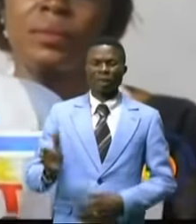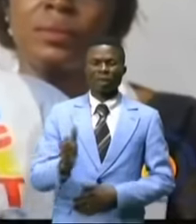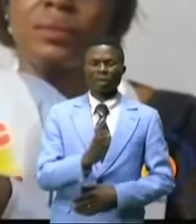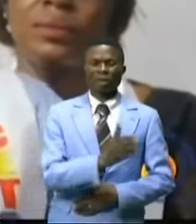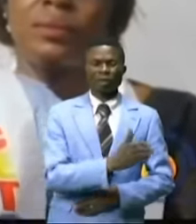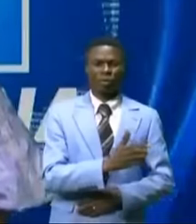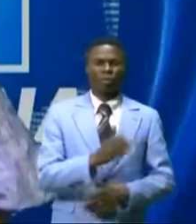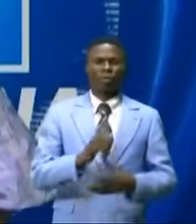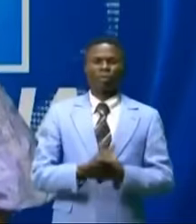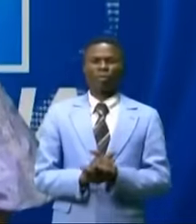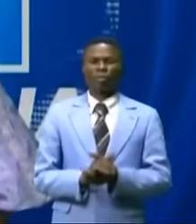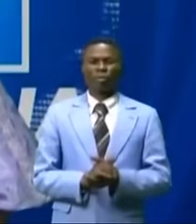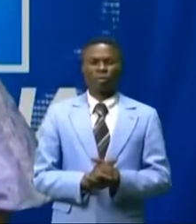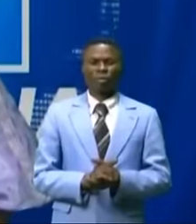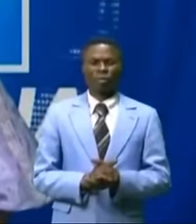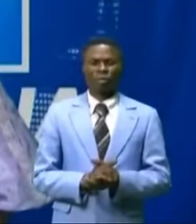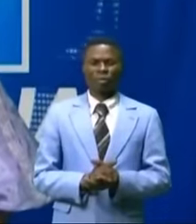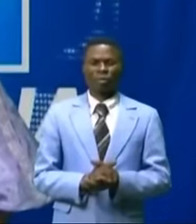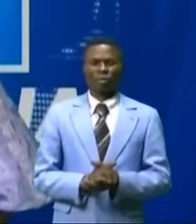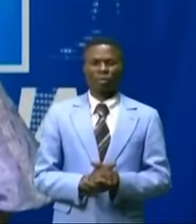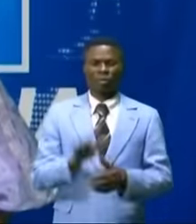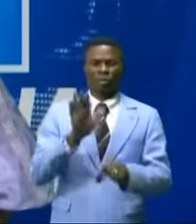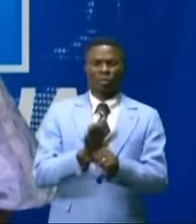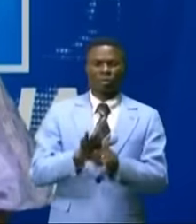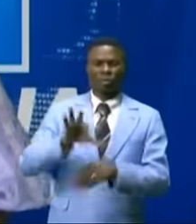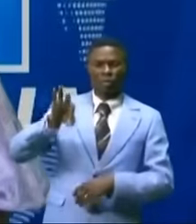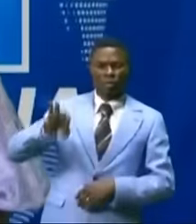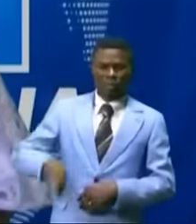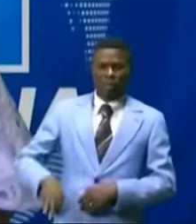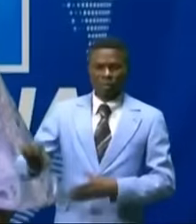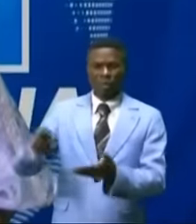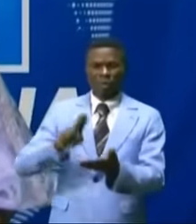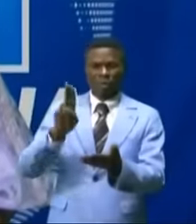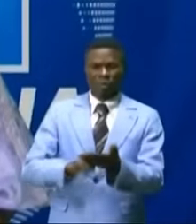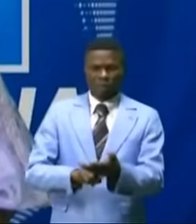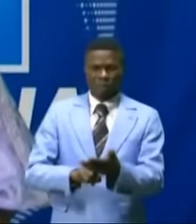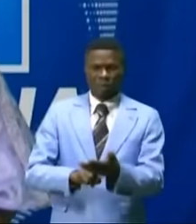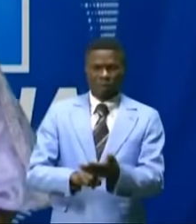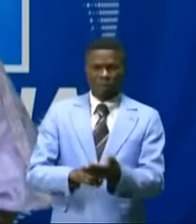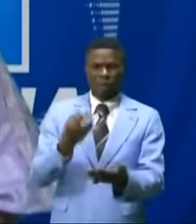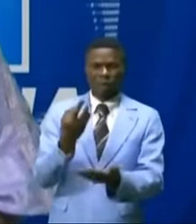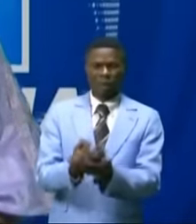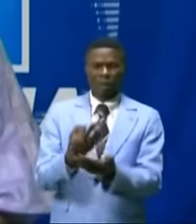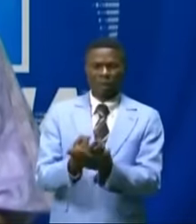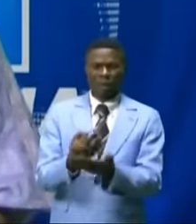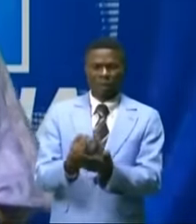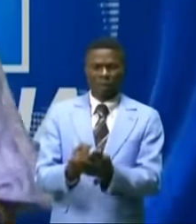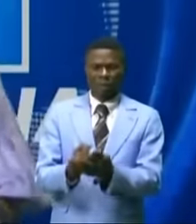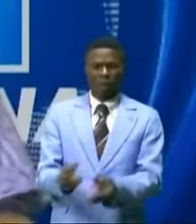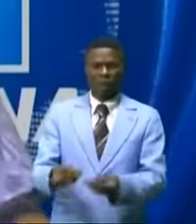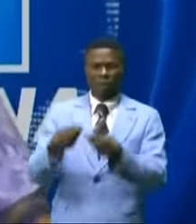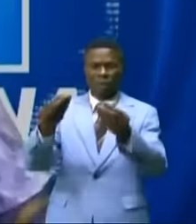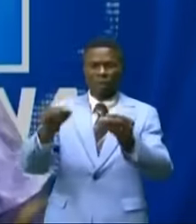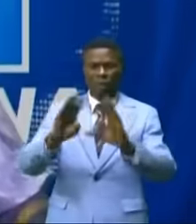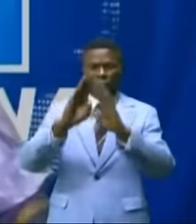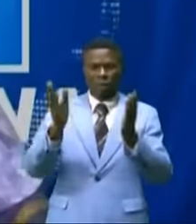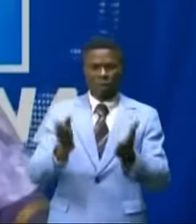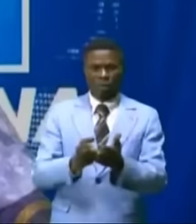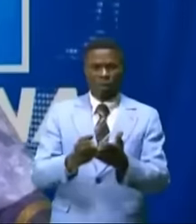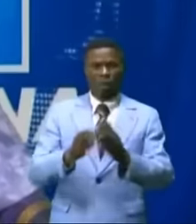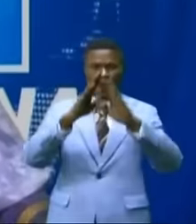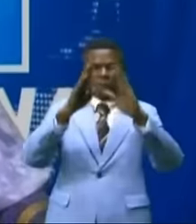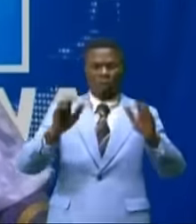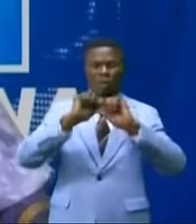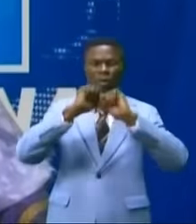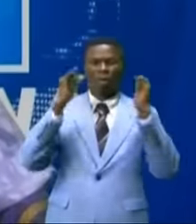Tshisekedi. Et plusieurs avantages fiscaux, parafiscaux et financiers seront accordés à tout aménageur et